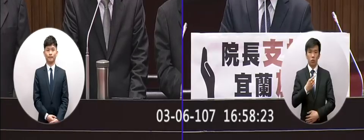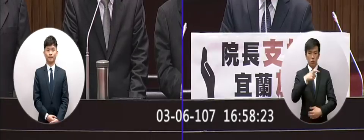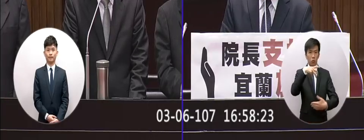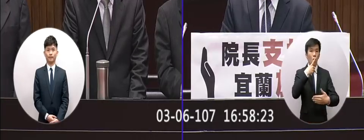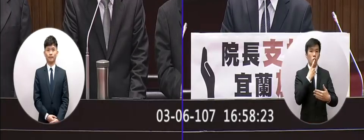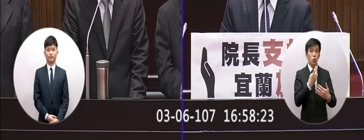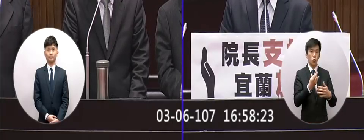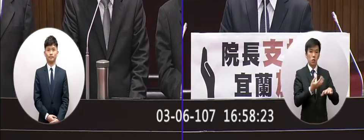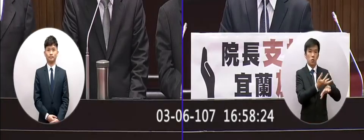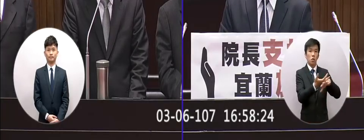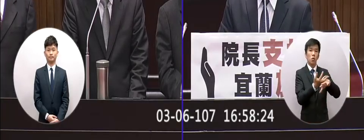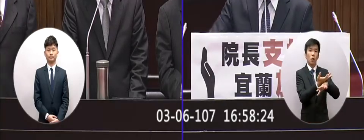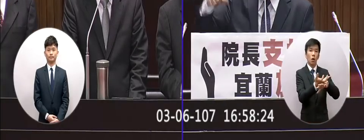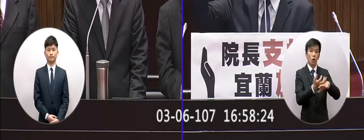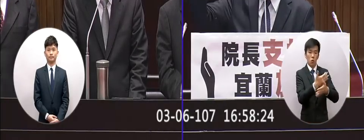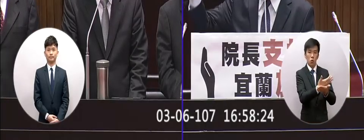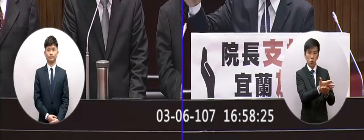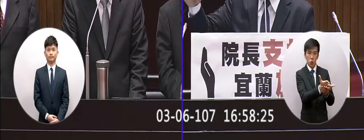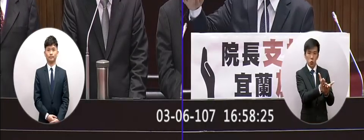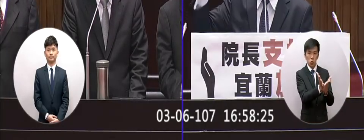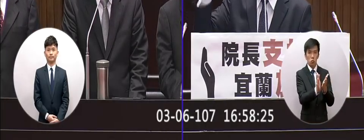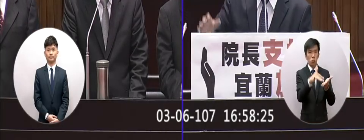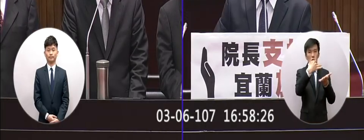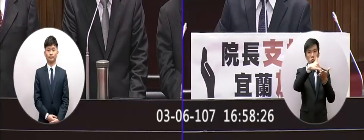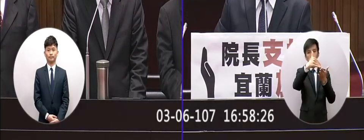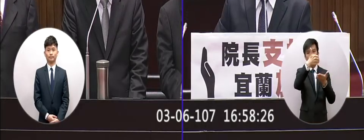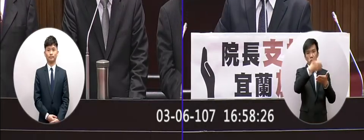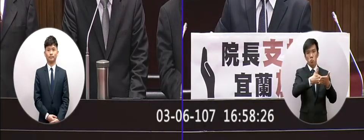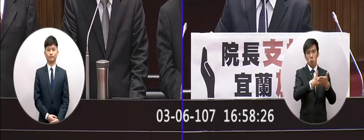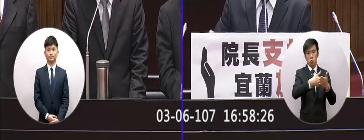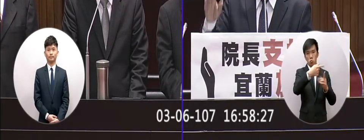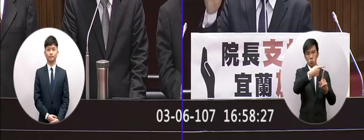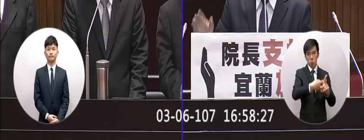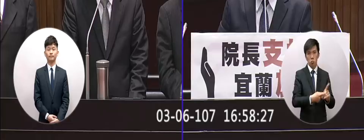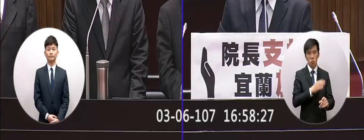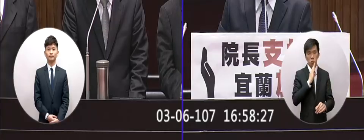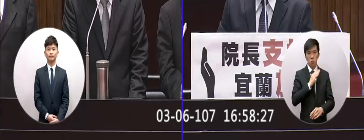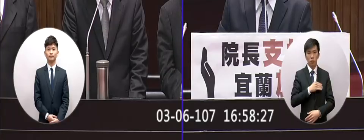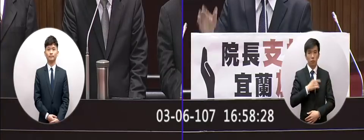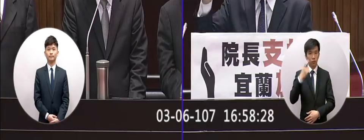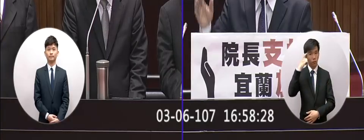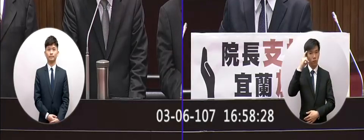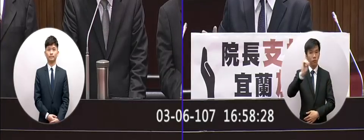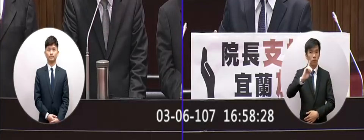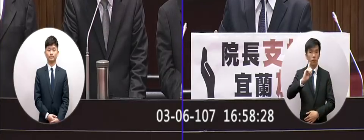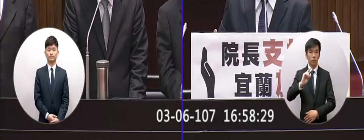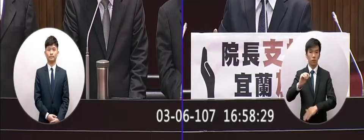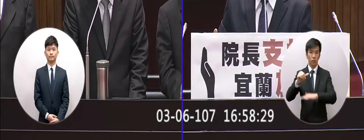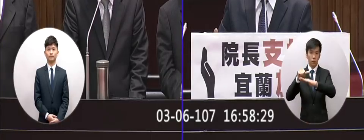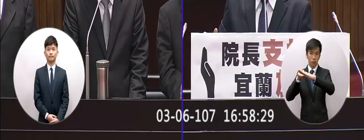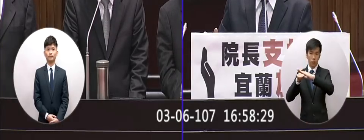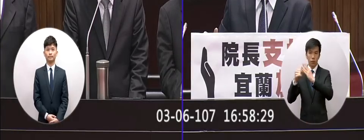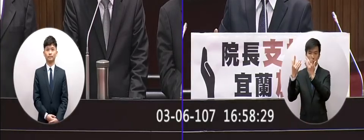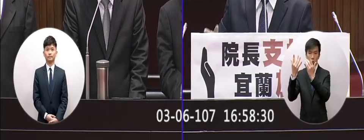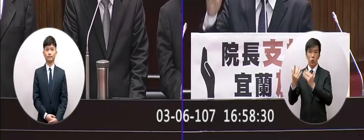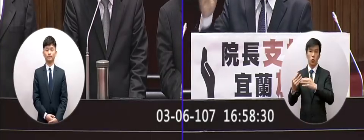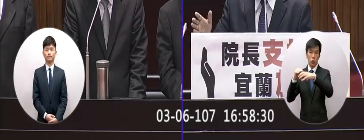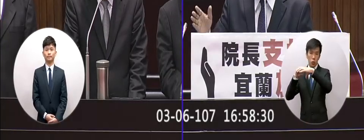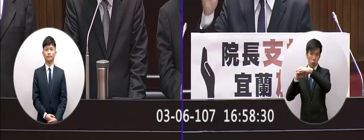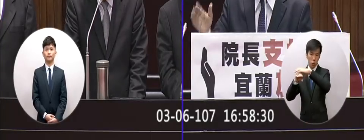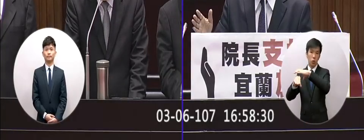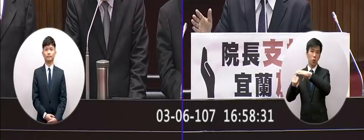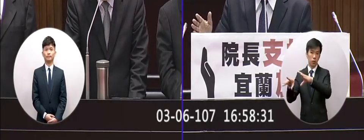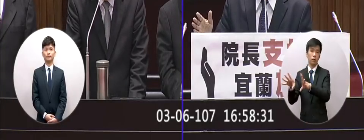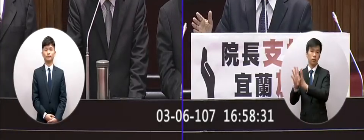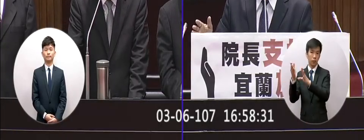均数也是一直下降，所以显见国道五号长期来讲，没有